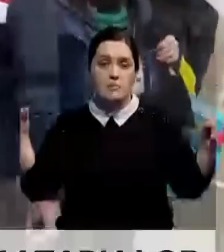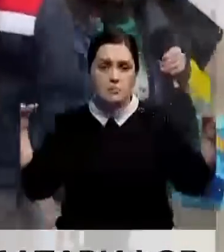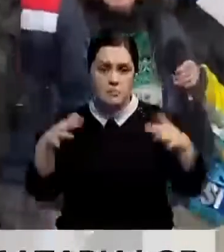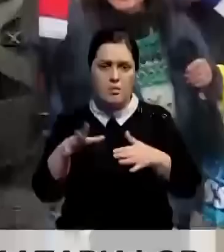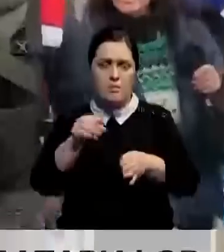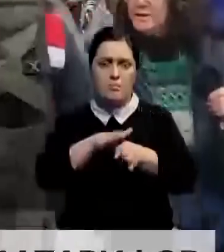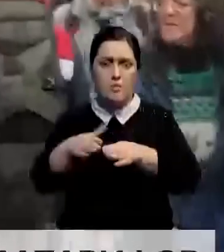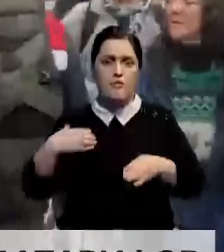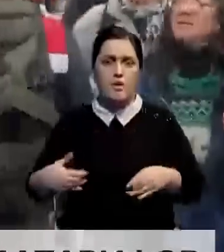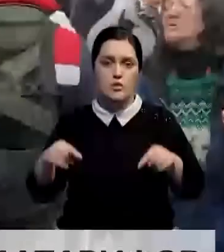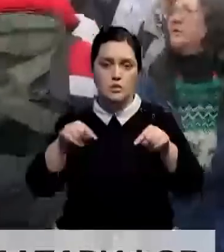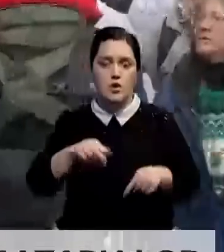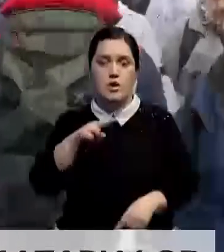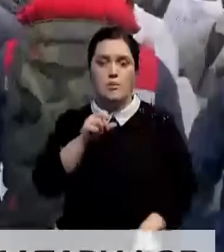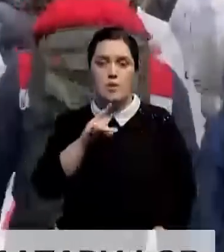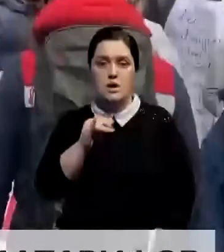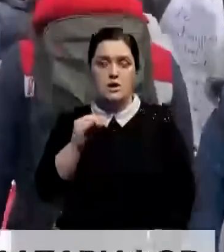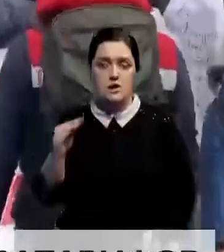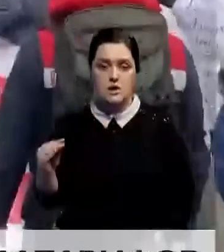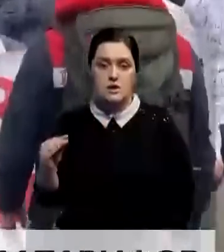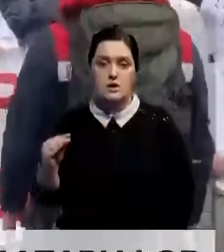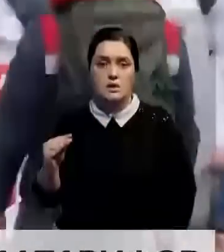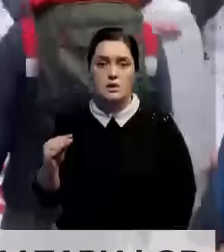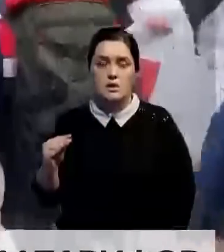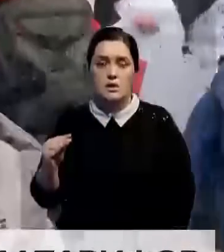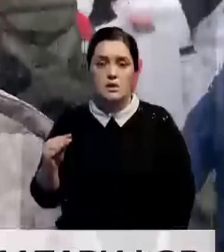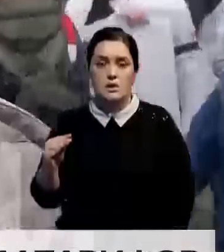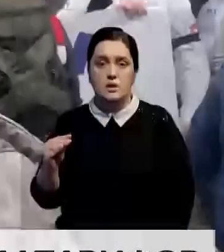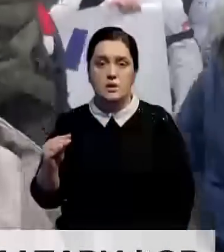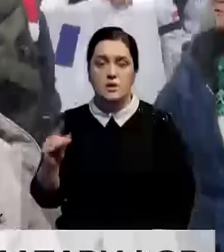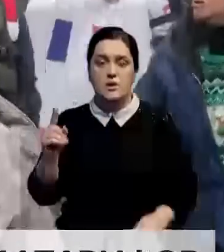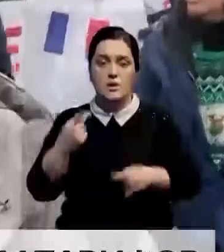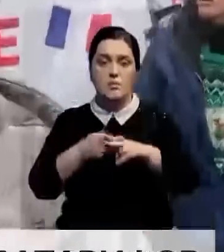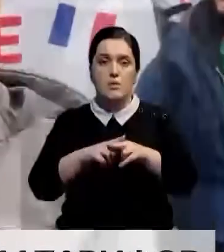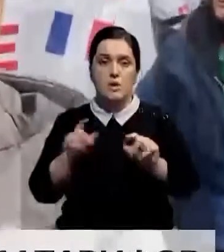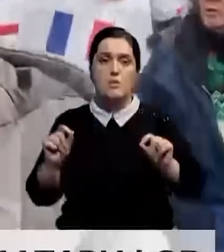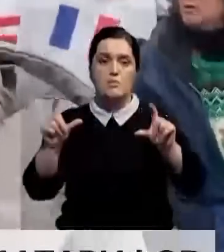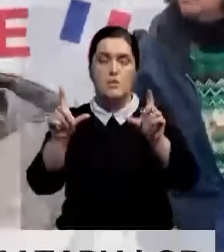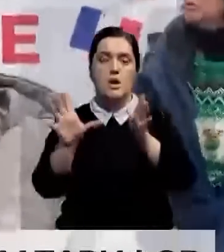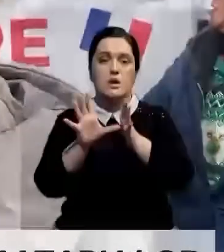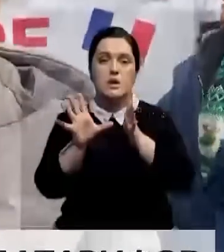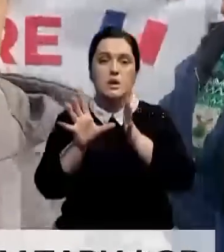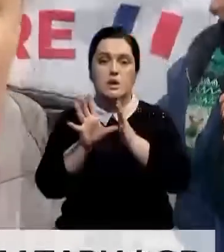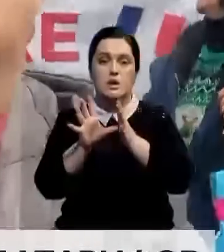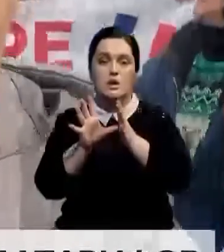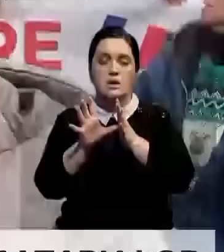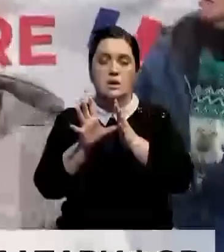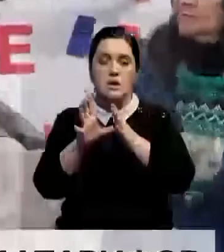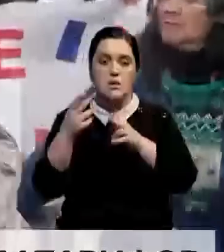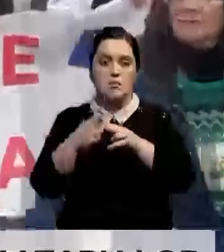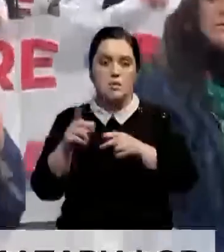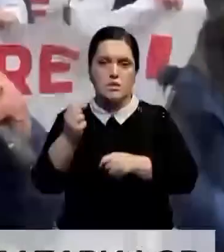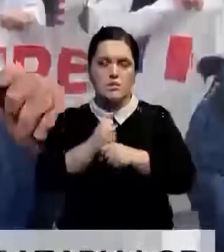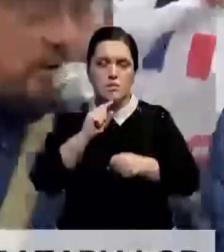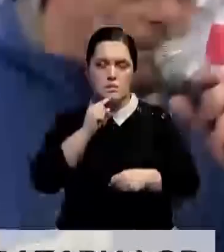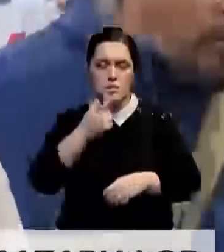страны сюда, в Париж, чтобы выступить с акцией протеста. Дело в том, что последнее повышение тарифов на электроэнергию напрямую отразилось на